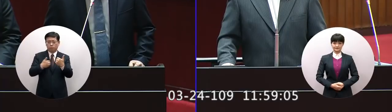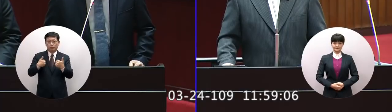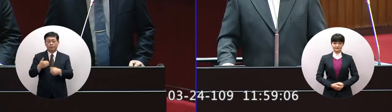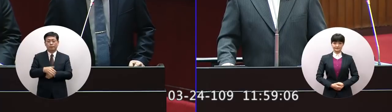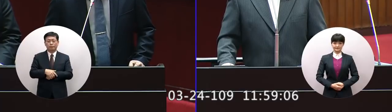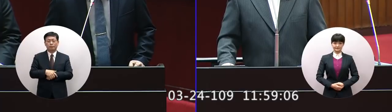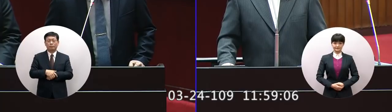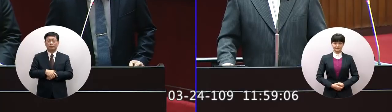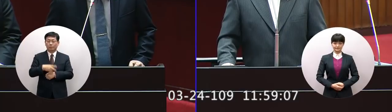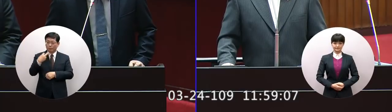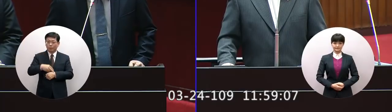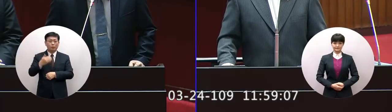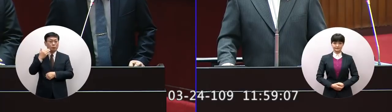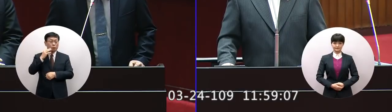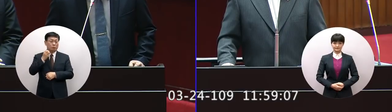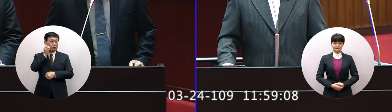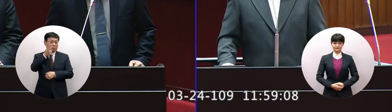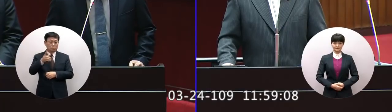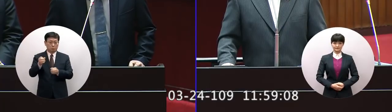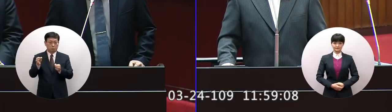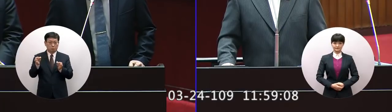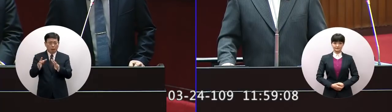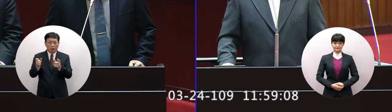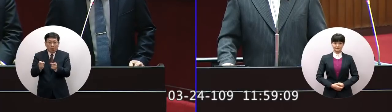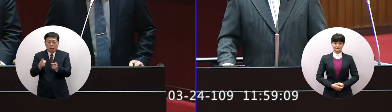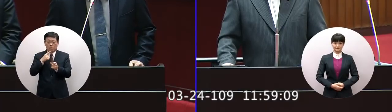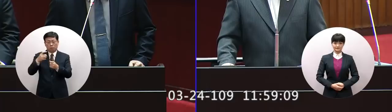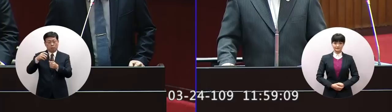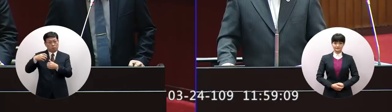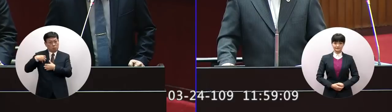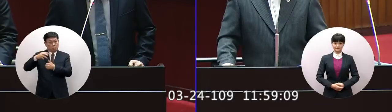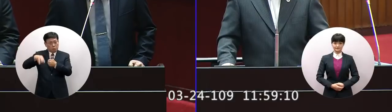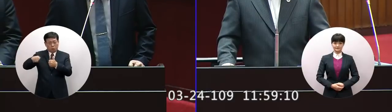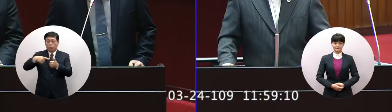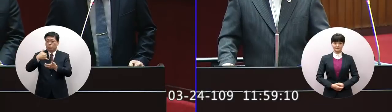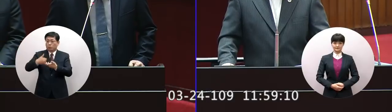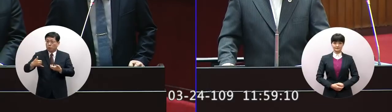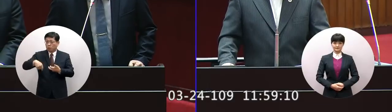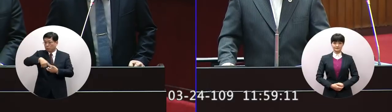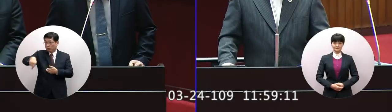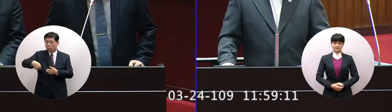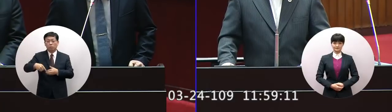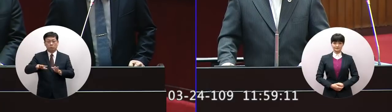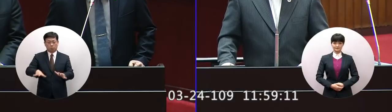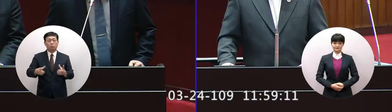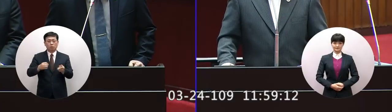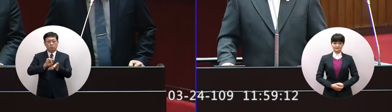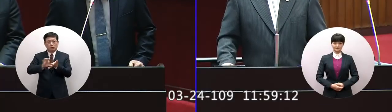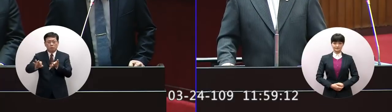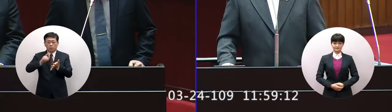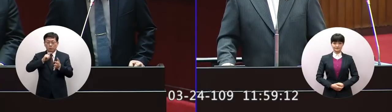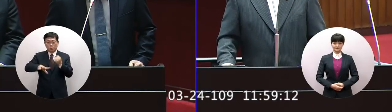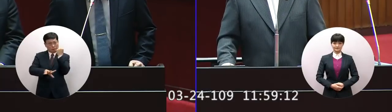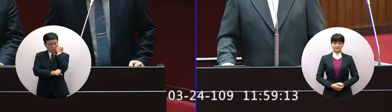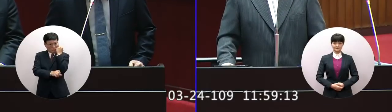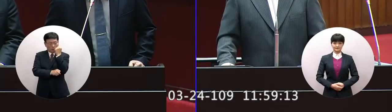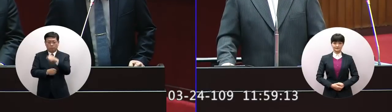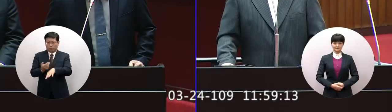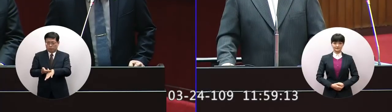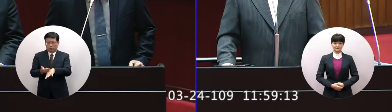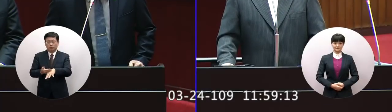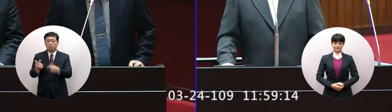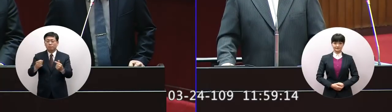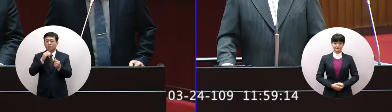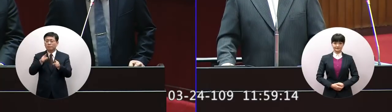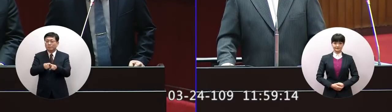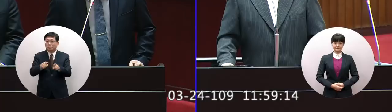求。那至于4个月军事训练役，然后他退伍的人员，原则上我们是用他的初级专长，也就是一般